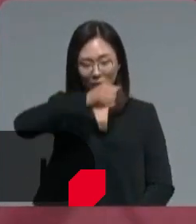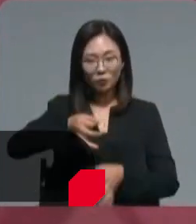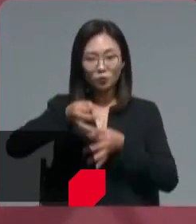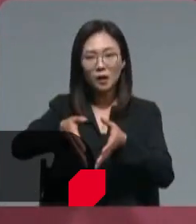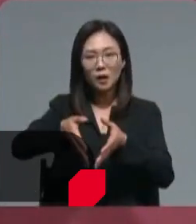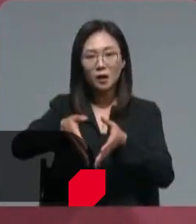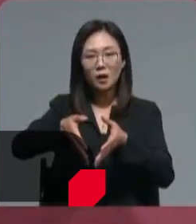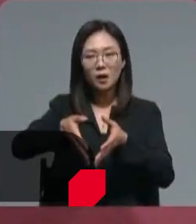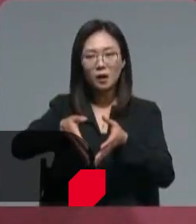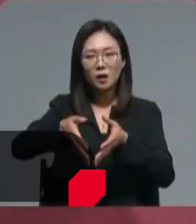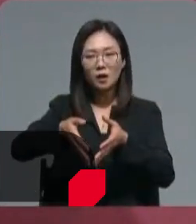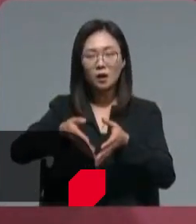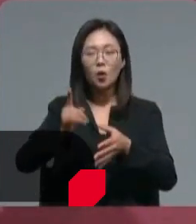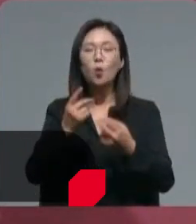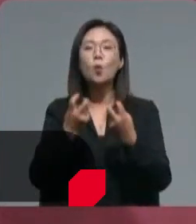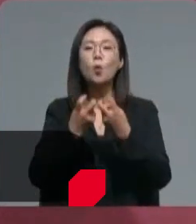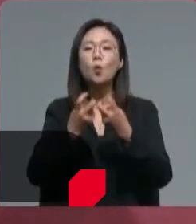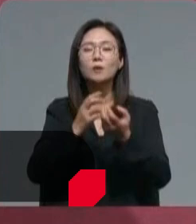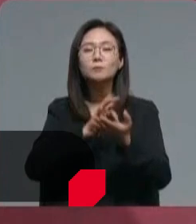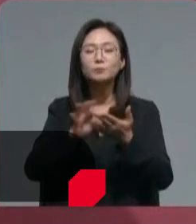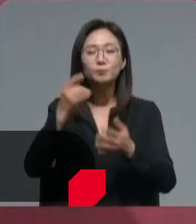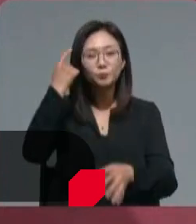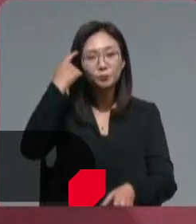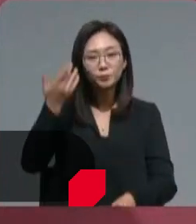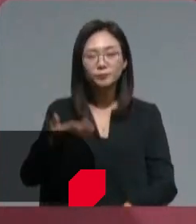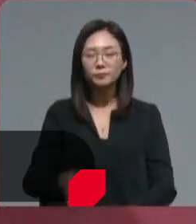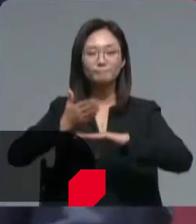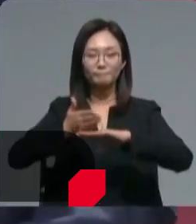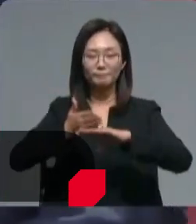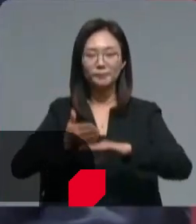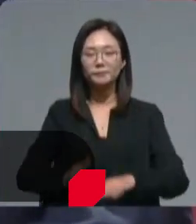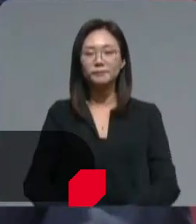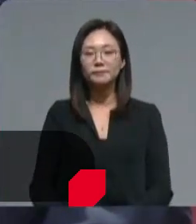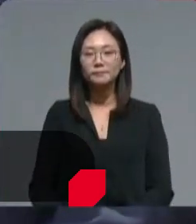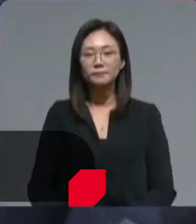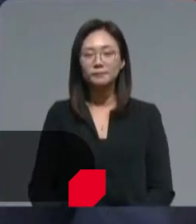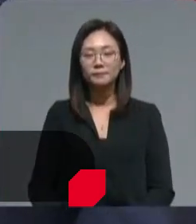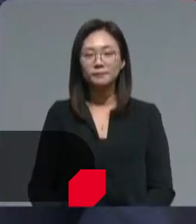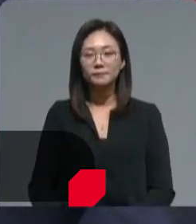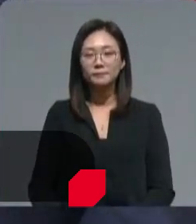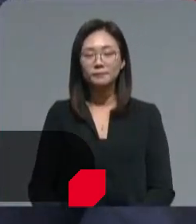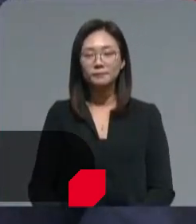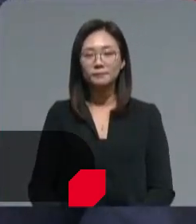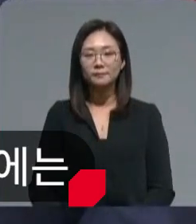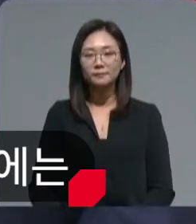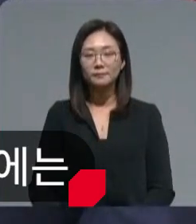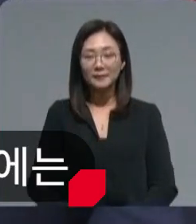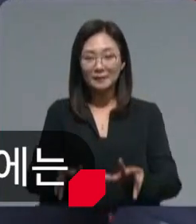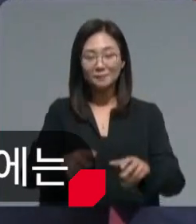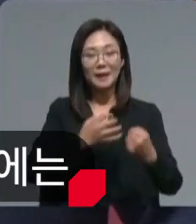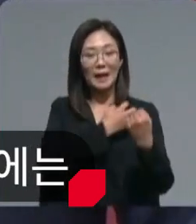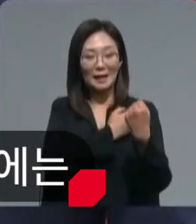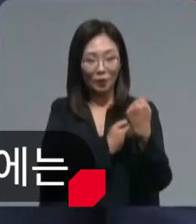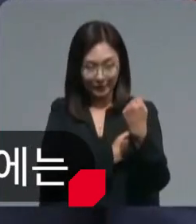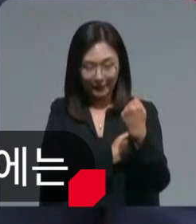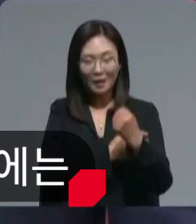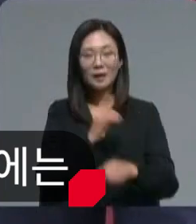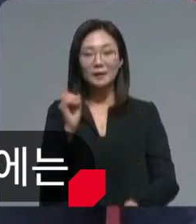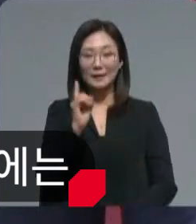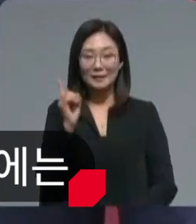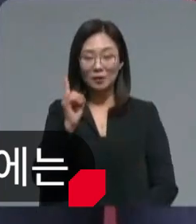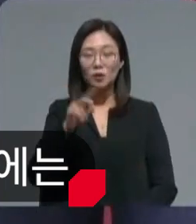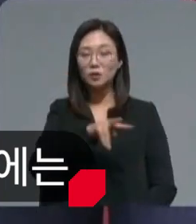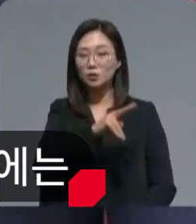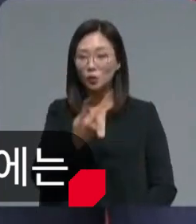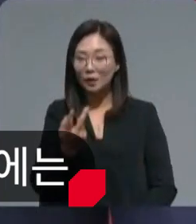투자는 어디다가 어떤 식으로 쓰실 계획입니까? 저는 이 전환의 시대, 에너지 전환, 디지털 전환에